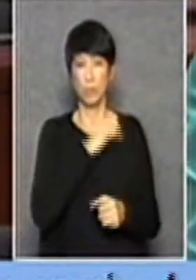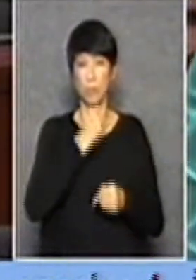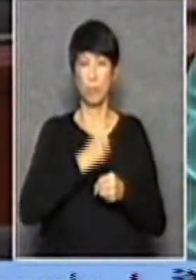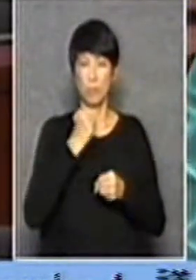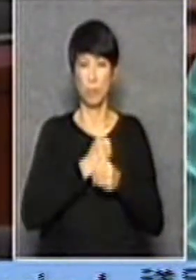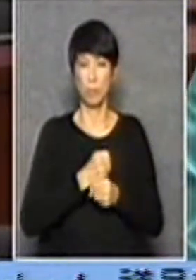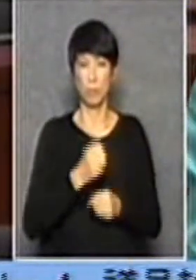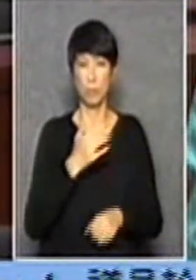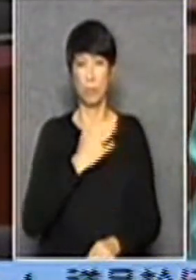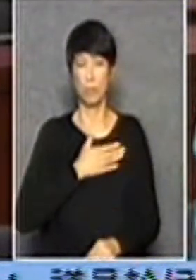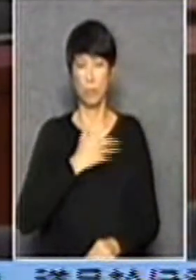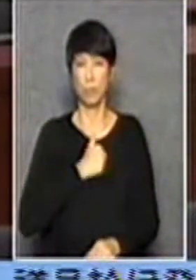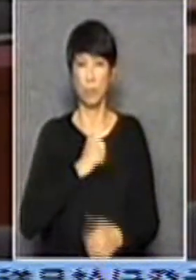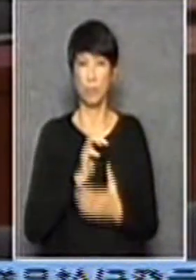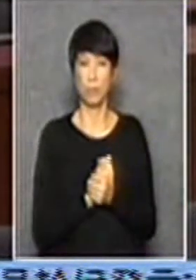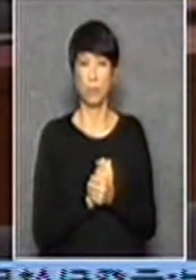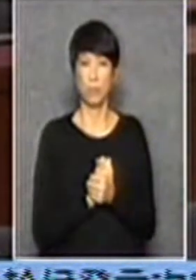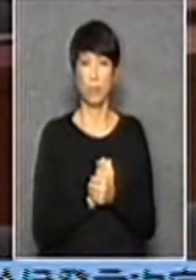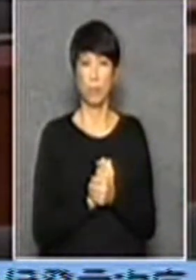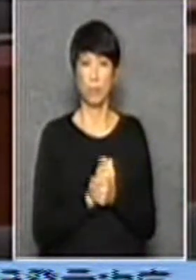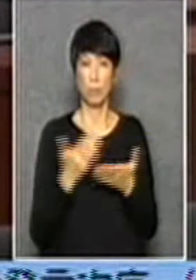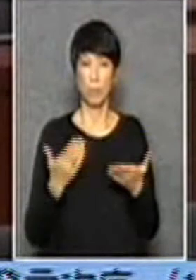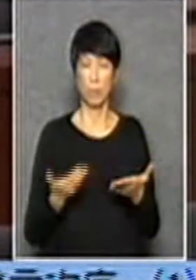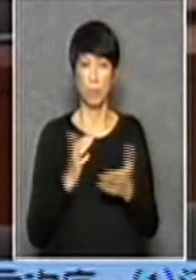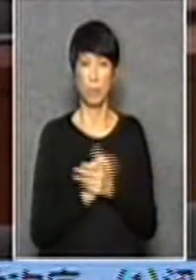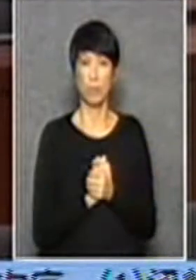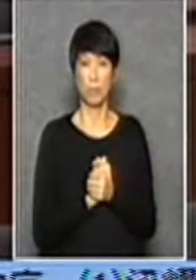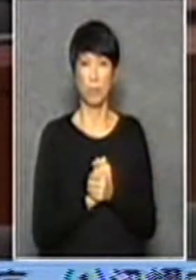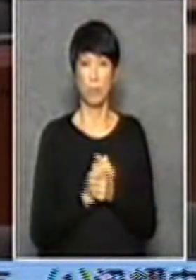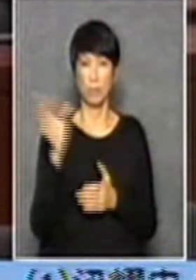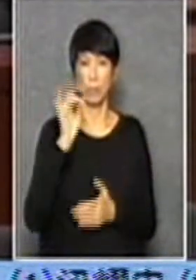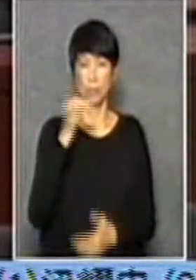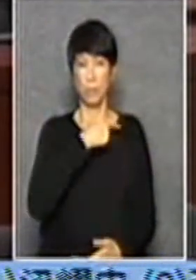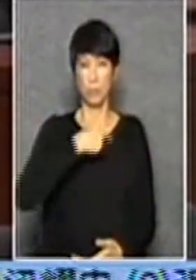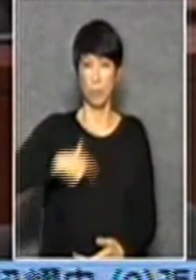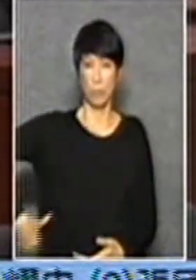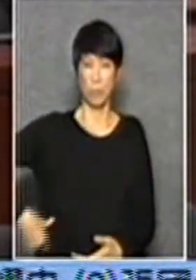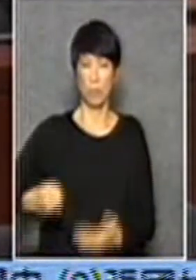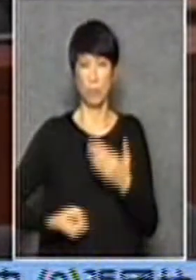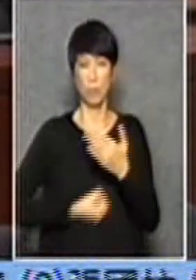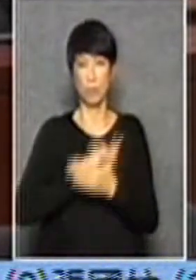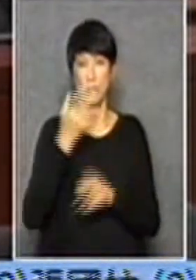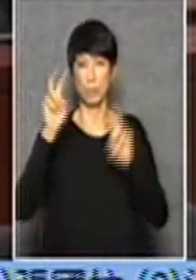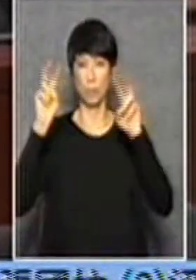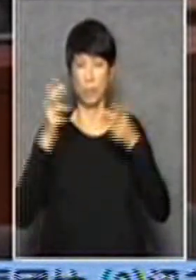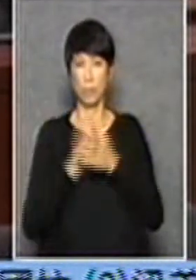划。所以今次由张超雄议员提出的议案，